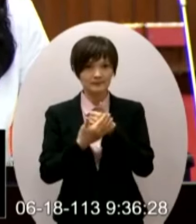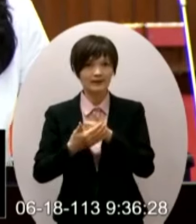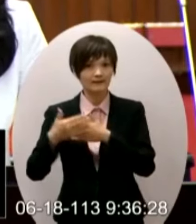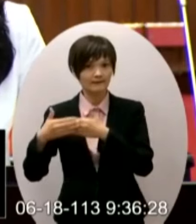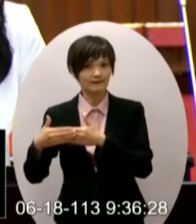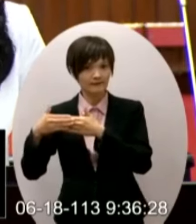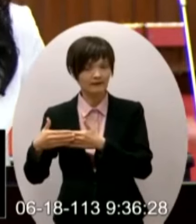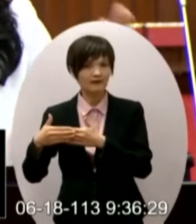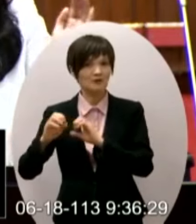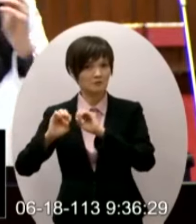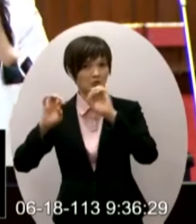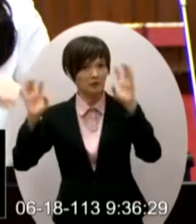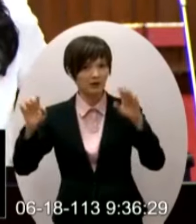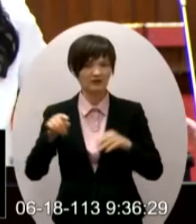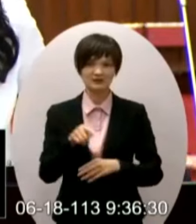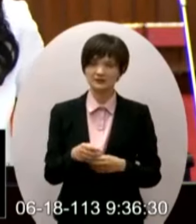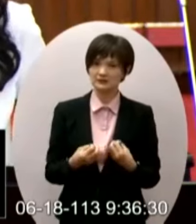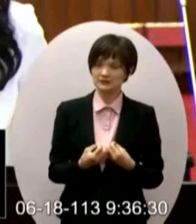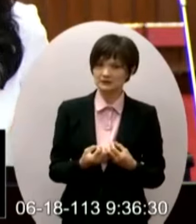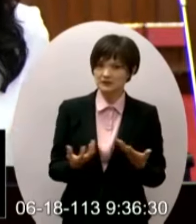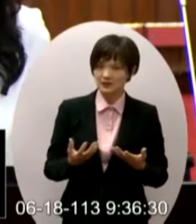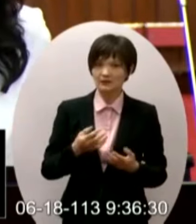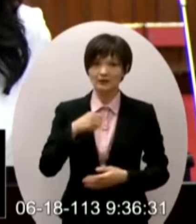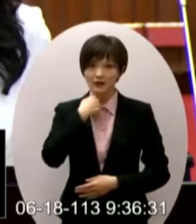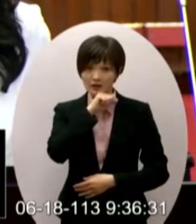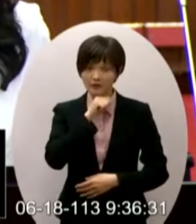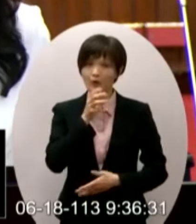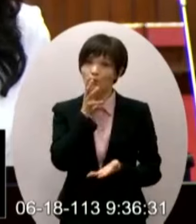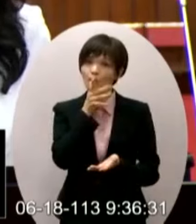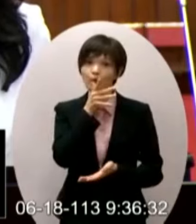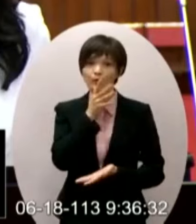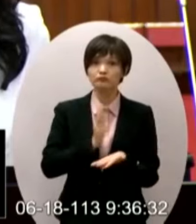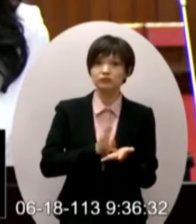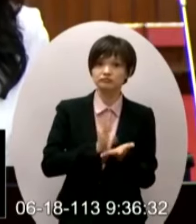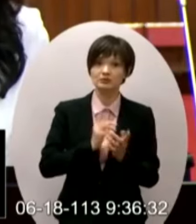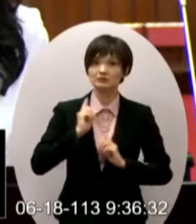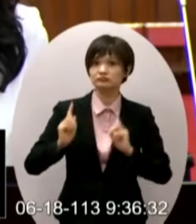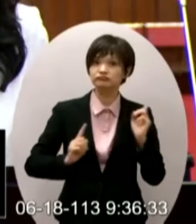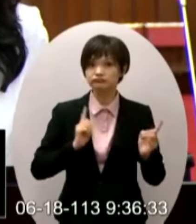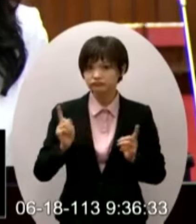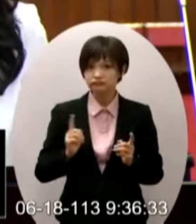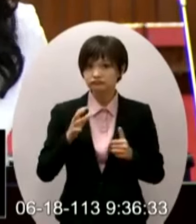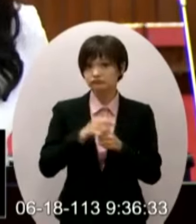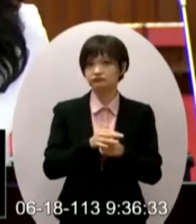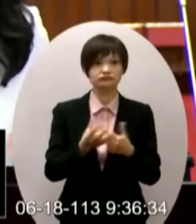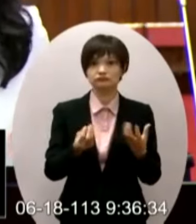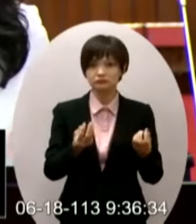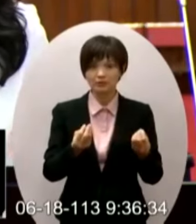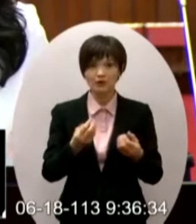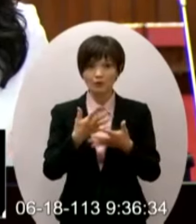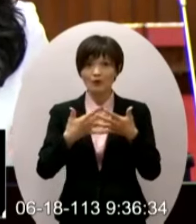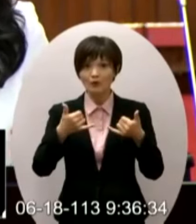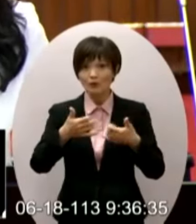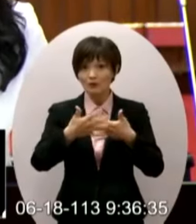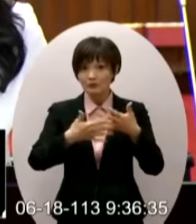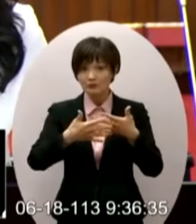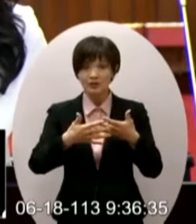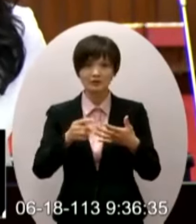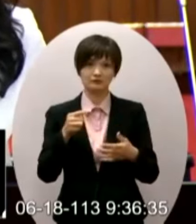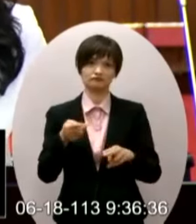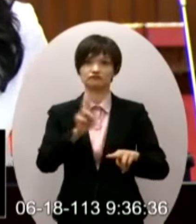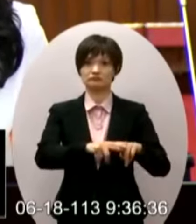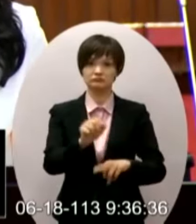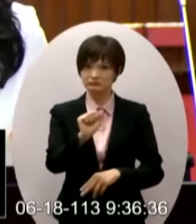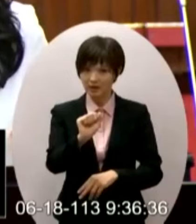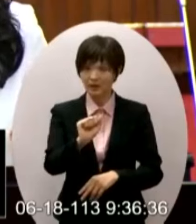们到底有没有办法置入？因为台湾是一个言论自由的国家，所以说在这些网络上面的影片我们不可能封杀，但是如果